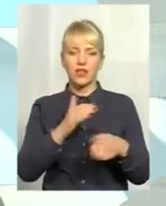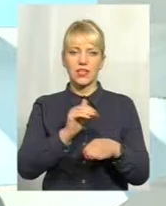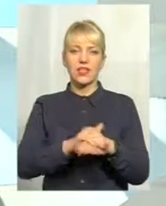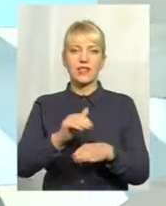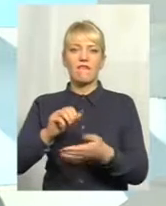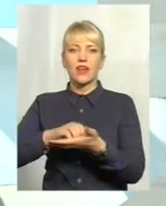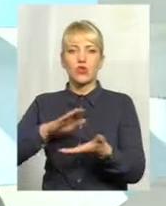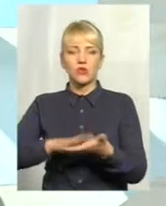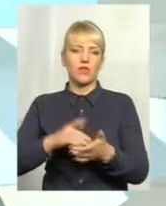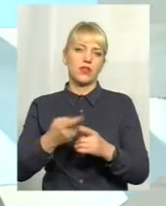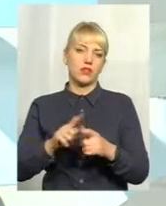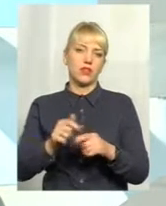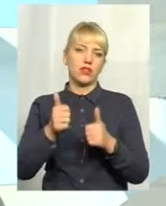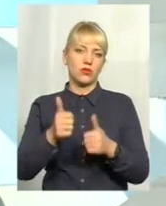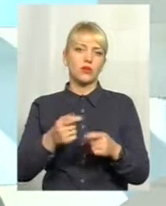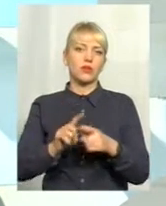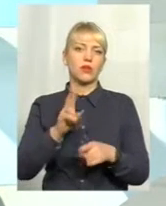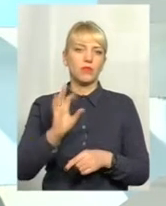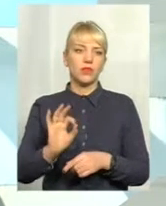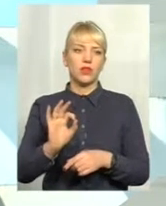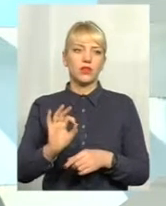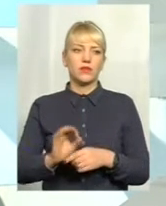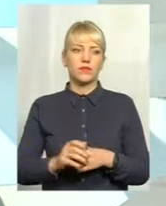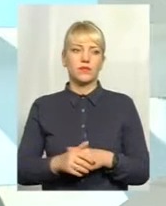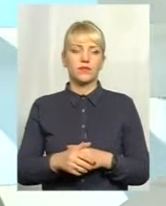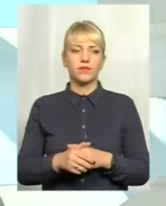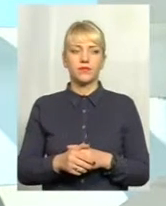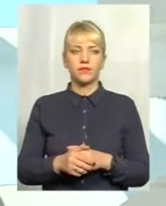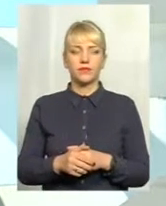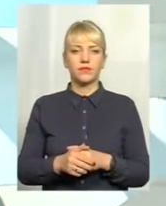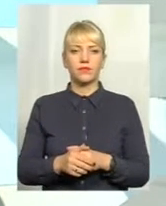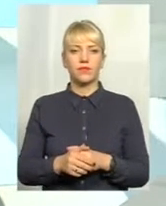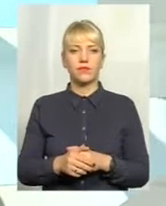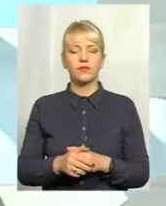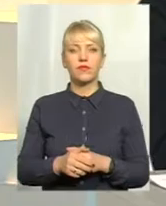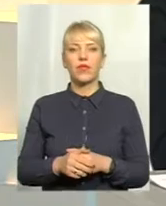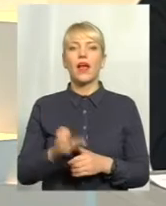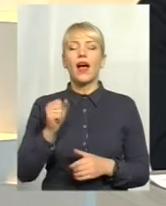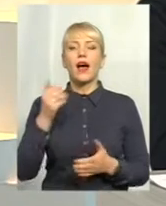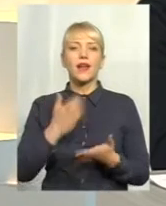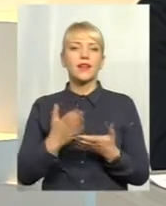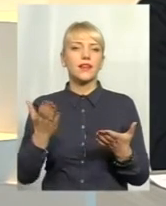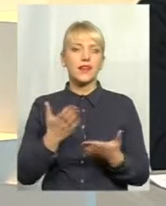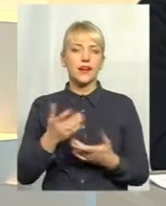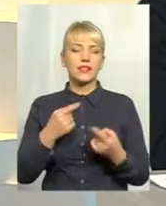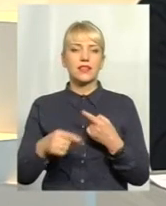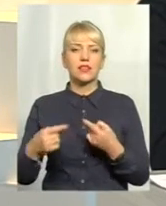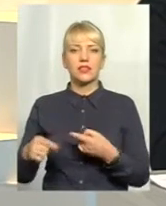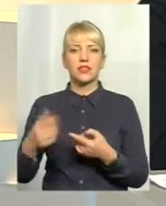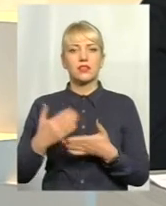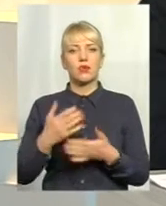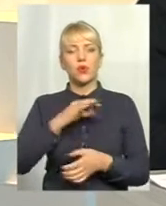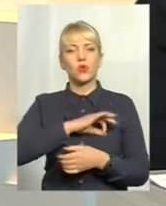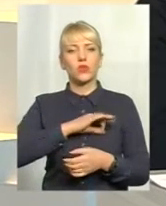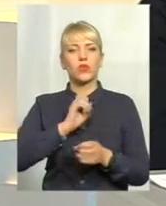буде. Тому що, як знову повернуся до цього, свідки не завжди є. Ну, звичайно. А є якась різниця от в плані